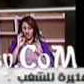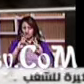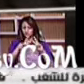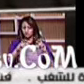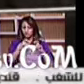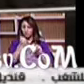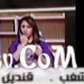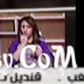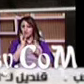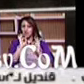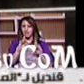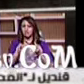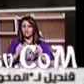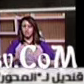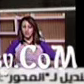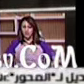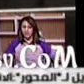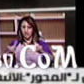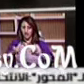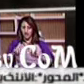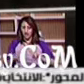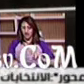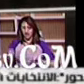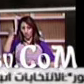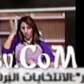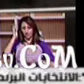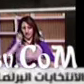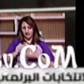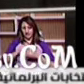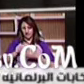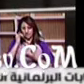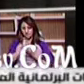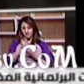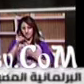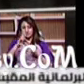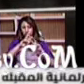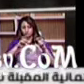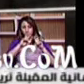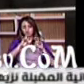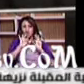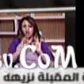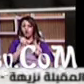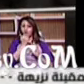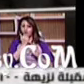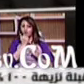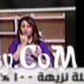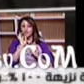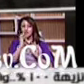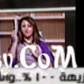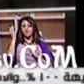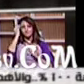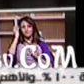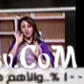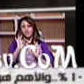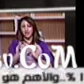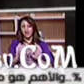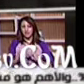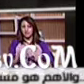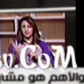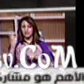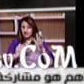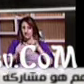للجنه العليا للانتخابات اللي هي السيشن ب الممن ان تشرف على الانتخابات النيابيه القادمه فقط